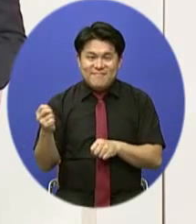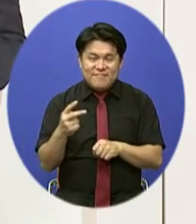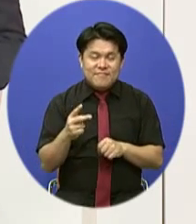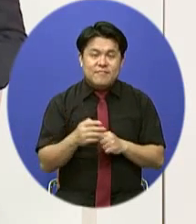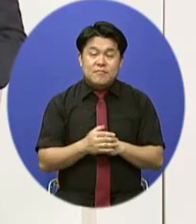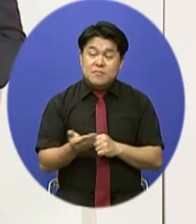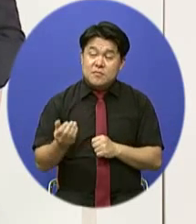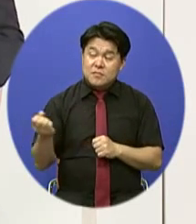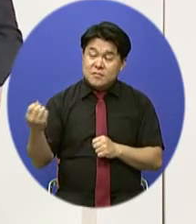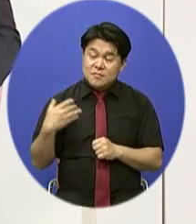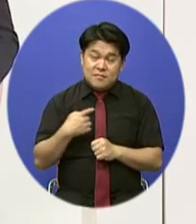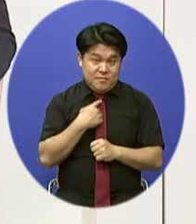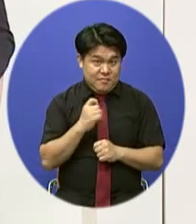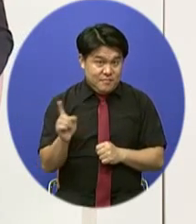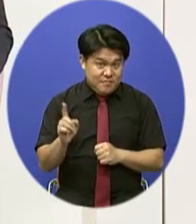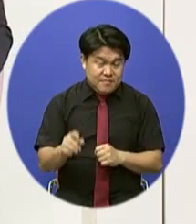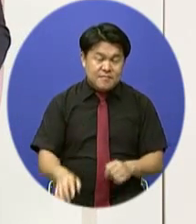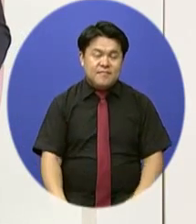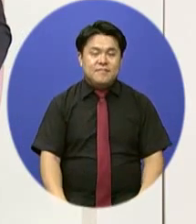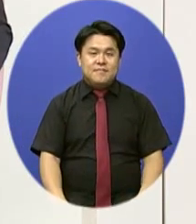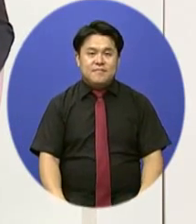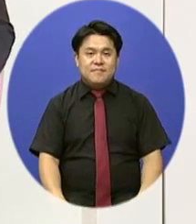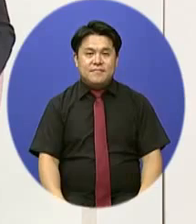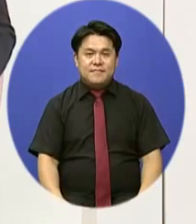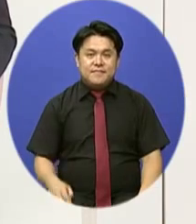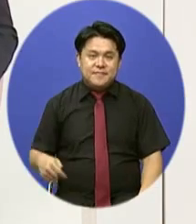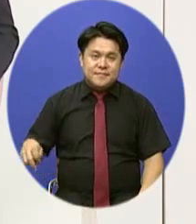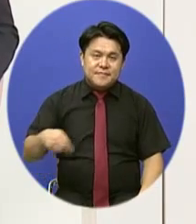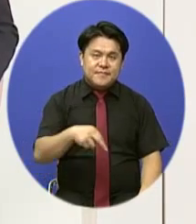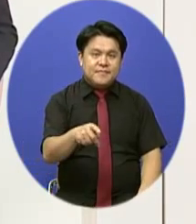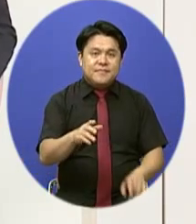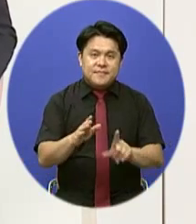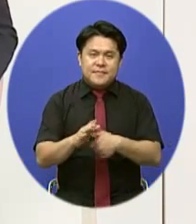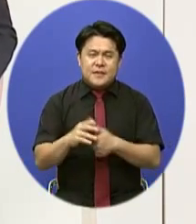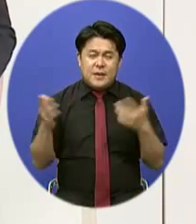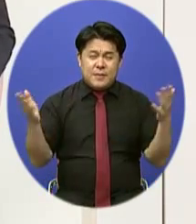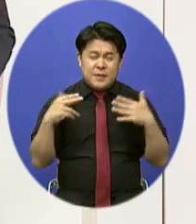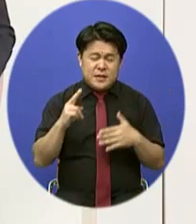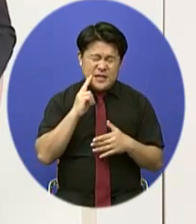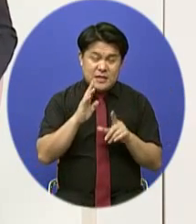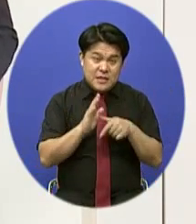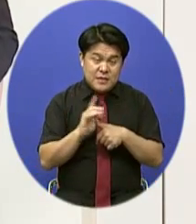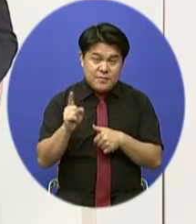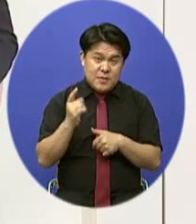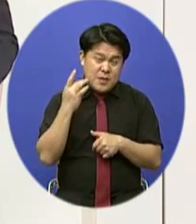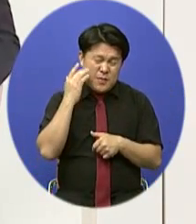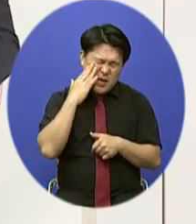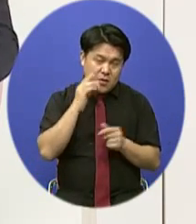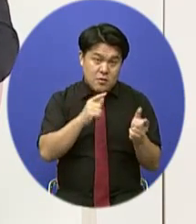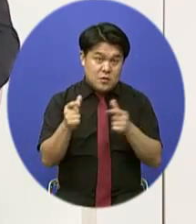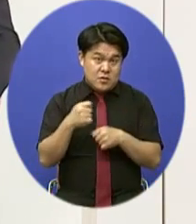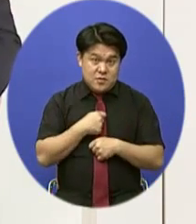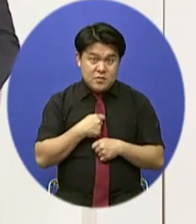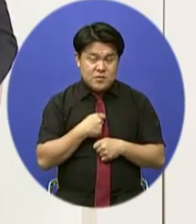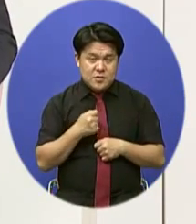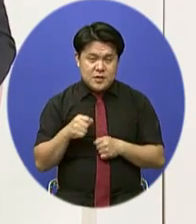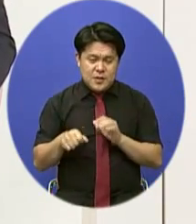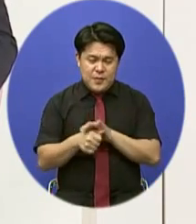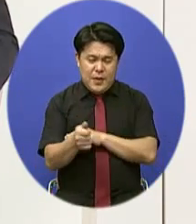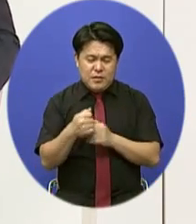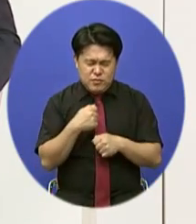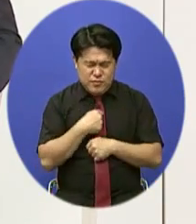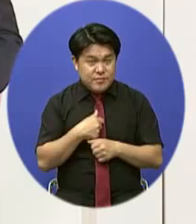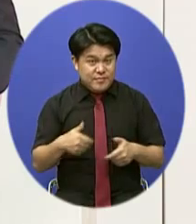우리 이효정 씨가 말씀했듯이 이제 산책할 때 찬바람 막 부는 네. 새에 벌 같은 거 주의하시고 뱀